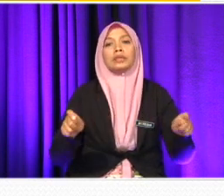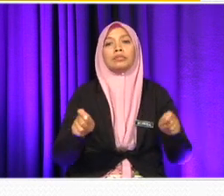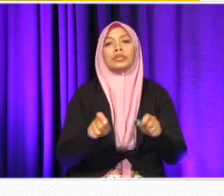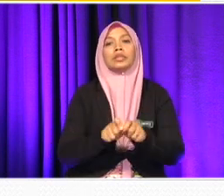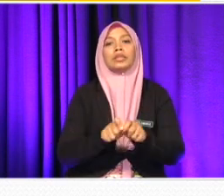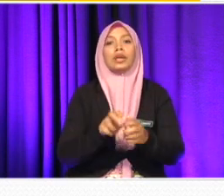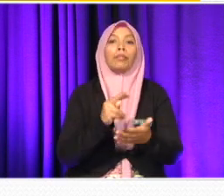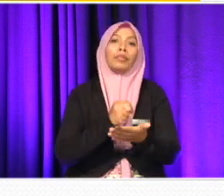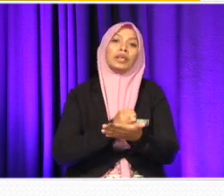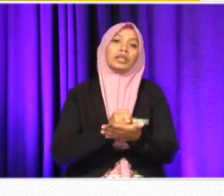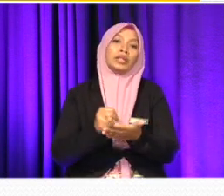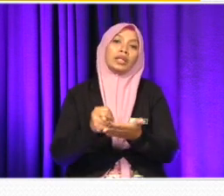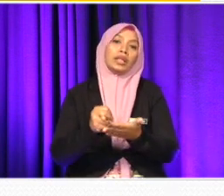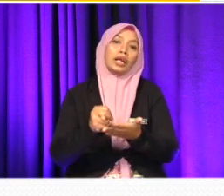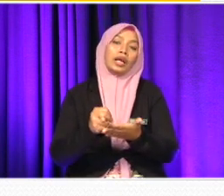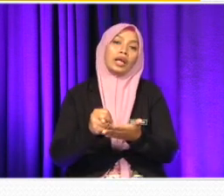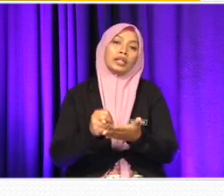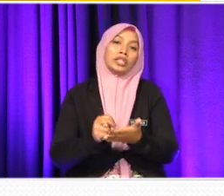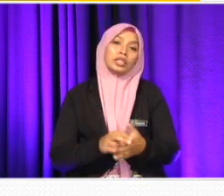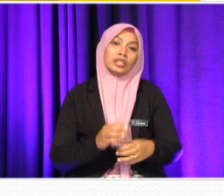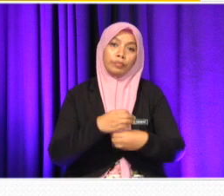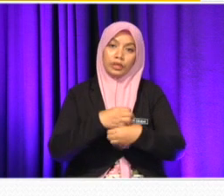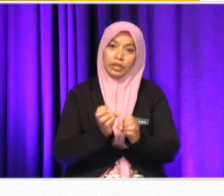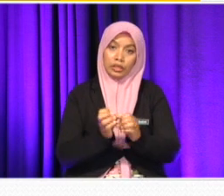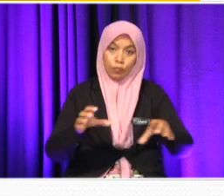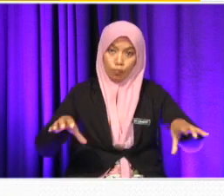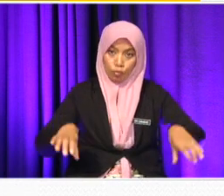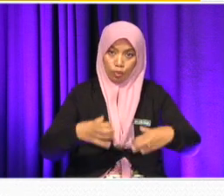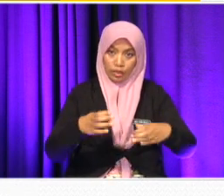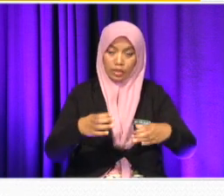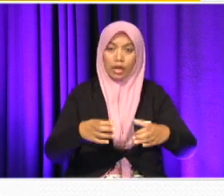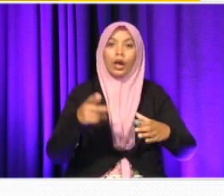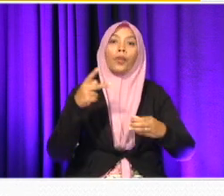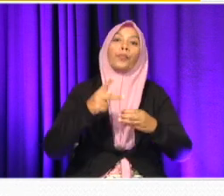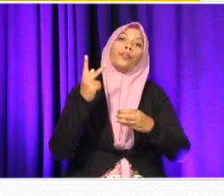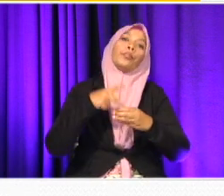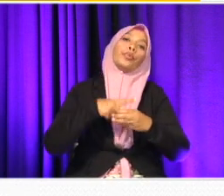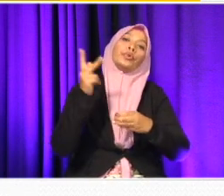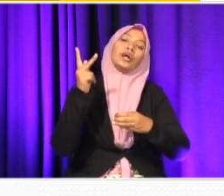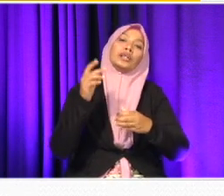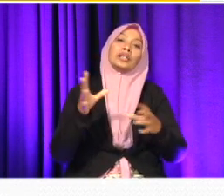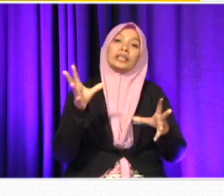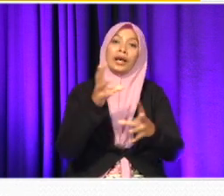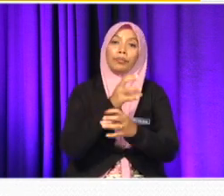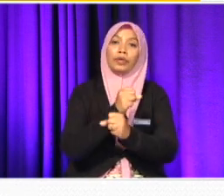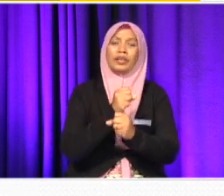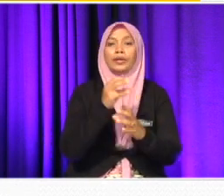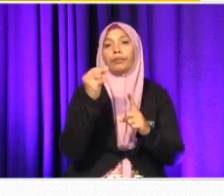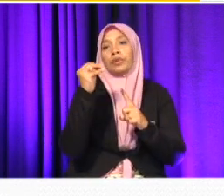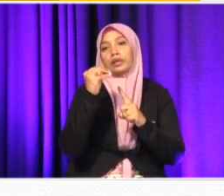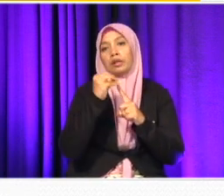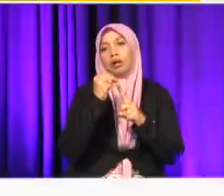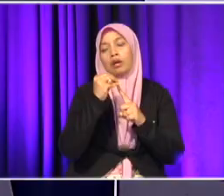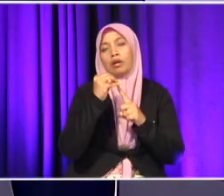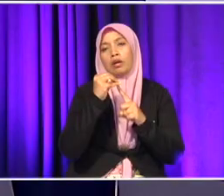menentukan harga melakukan promosi dan mengedarkan produk pindah dapat markah jadi activity ini yang ketiga